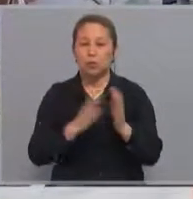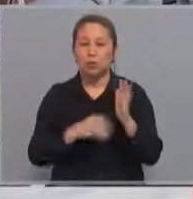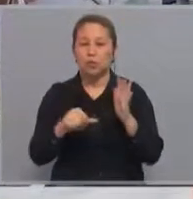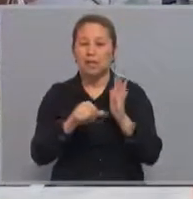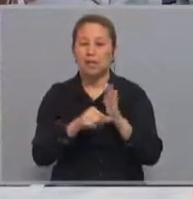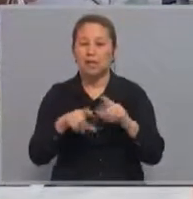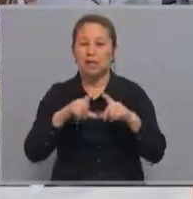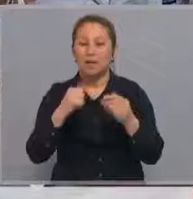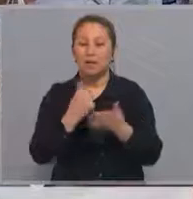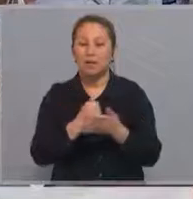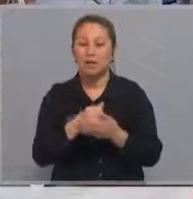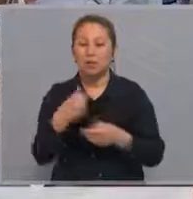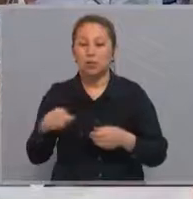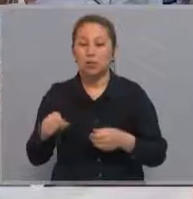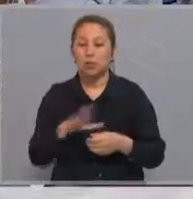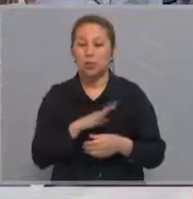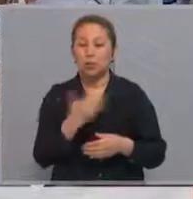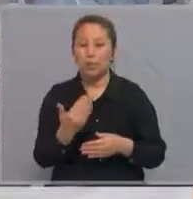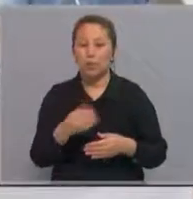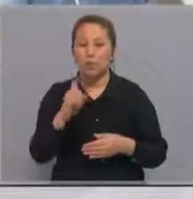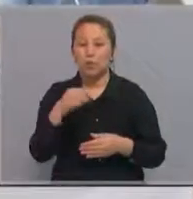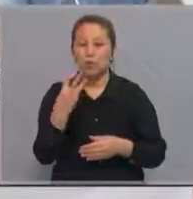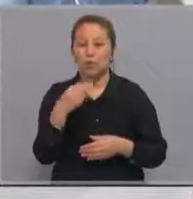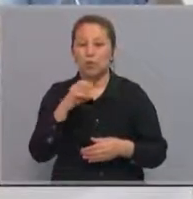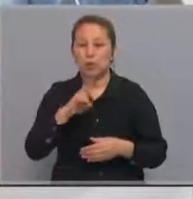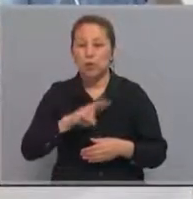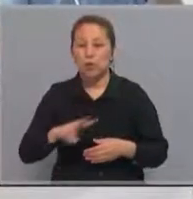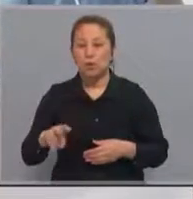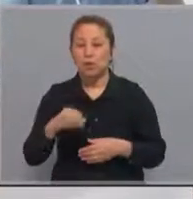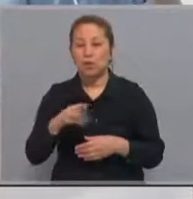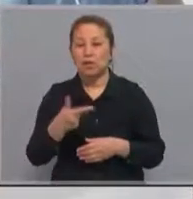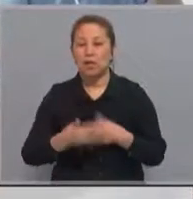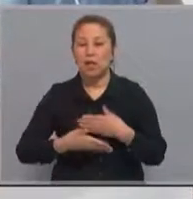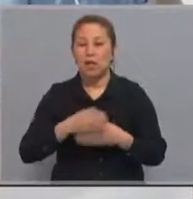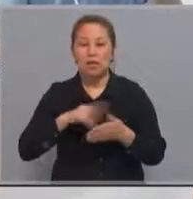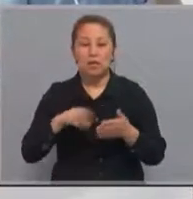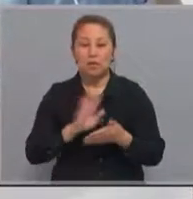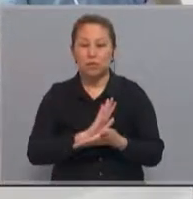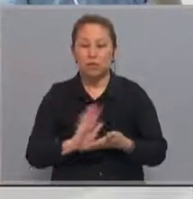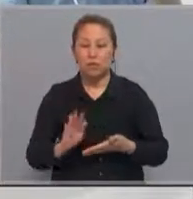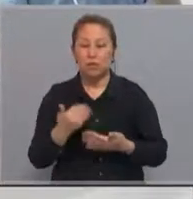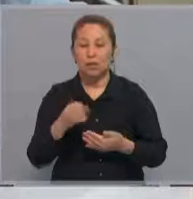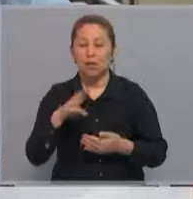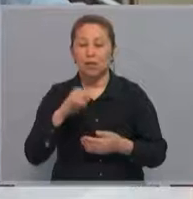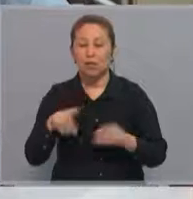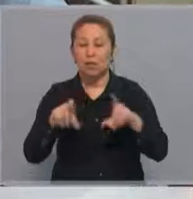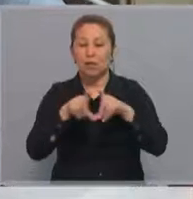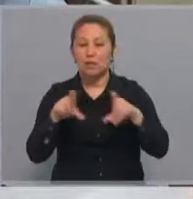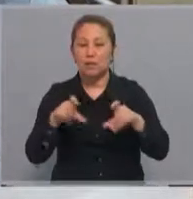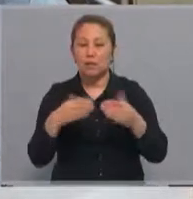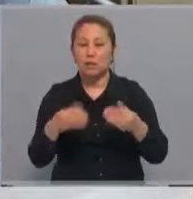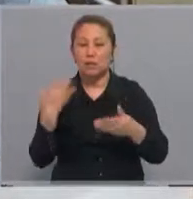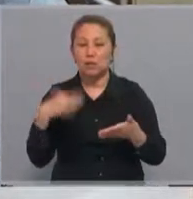4906 әкімшілік істердің күші жойылып, олар бойынша 103 миллион теңгеге әкімшілік айыппұлдан босатылды. Атамекен ұлттық кәсіпкерлік